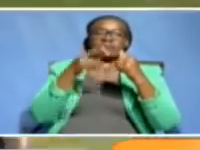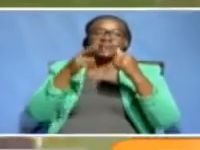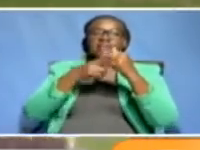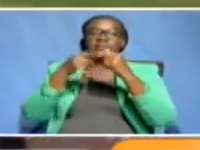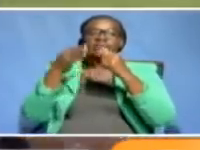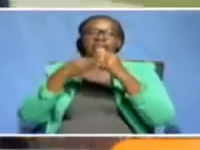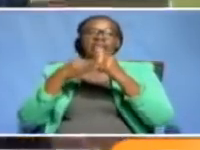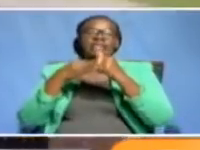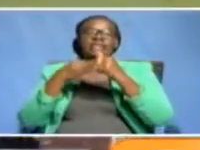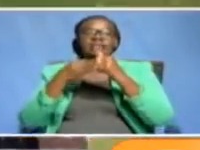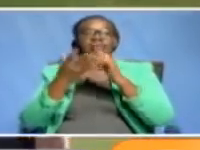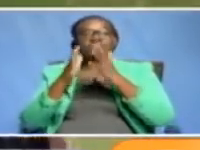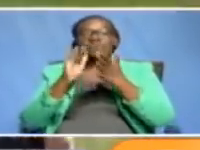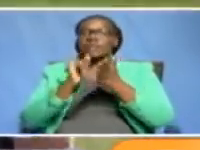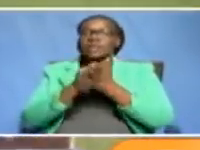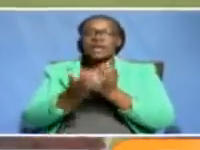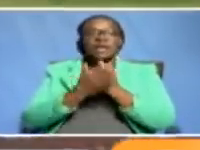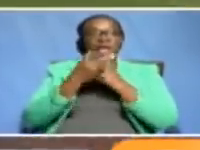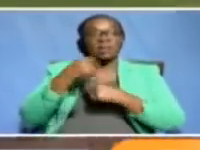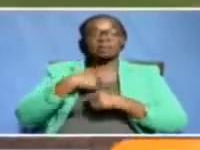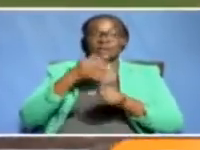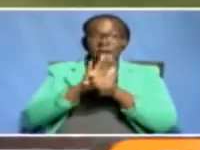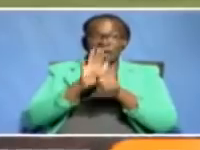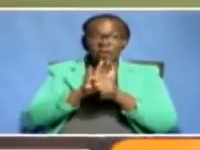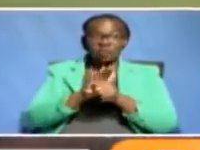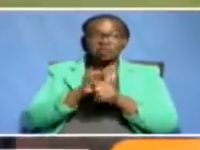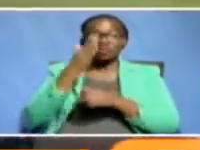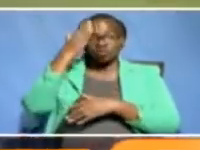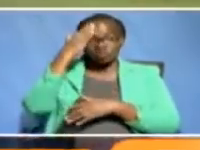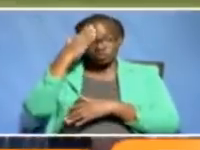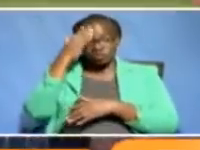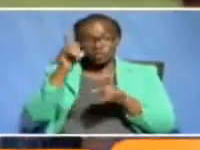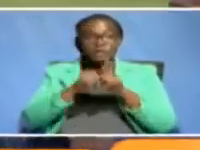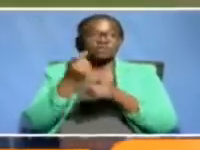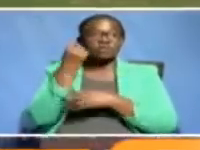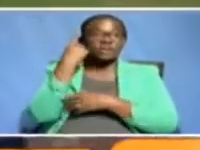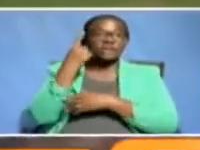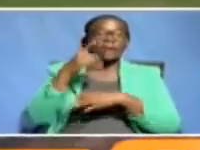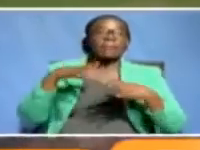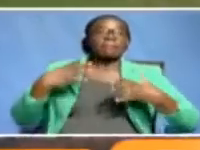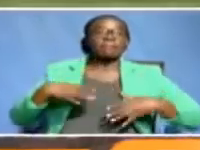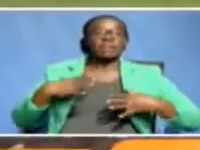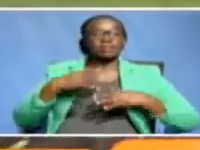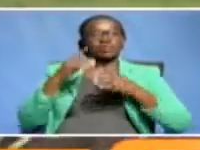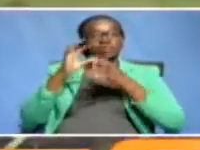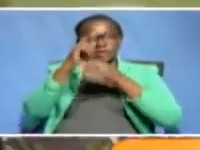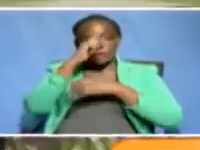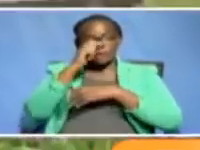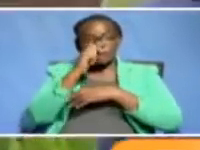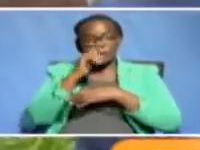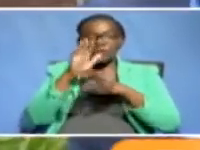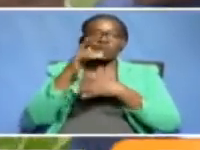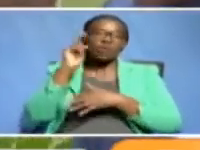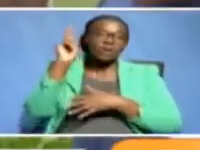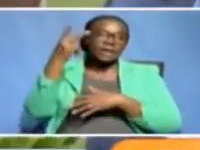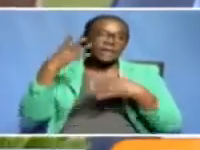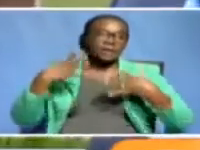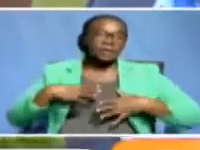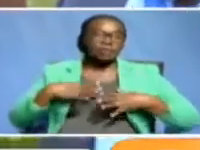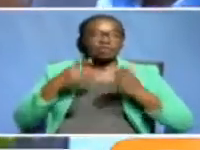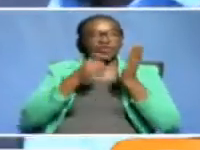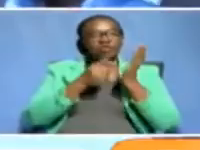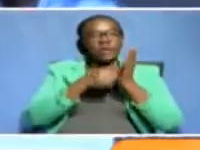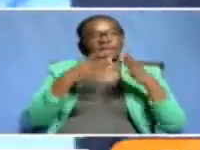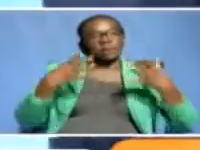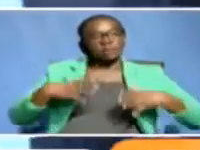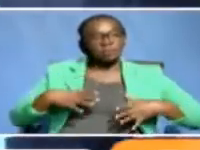1978. Inanisaidia sana kufahamu watu wa Tanzania au Kenya, watu wa Waswahili,